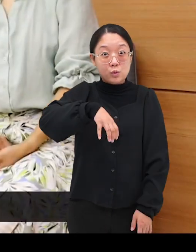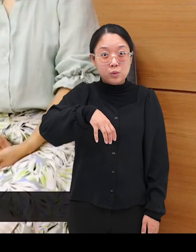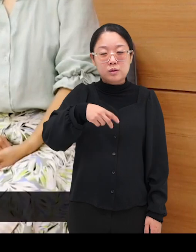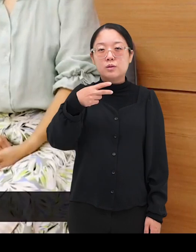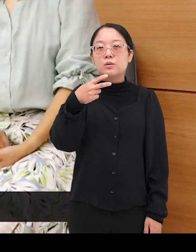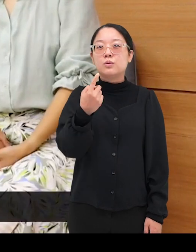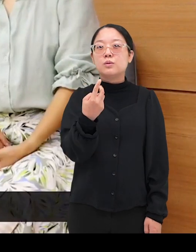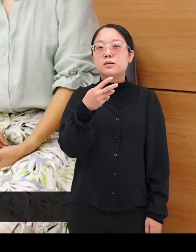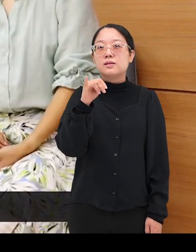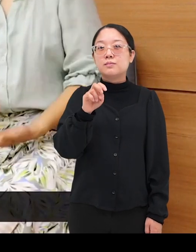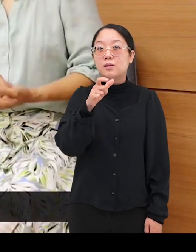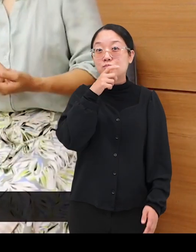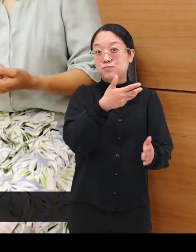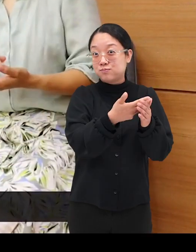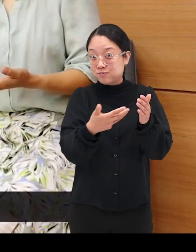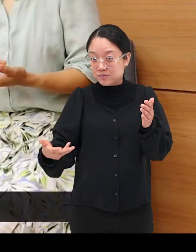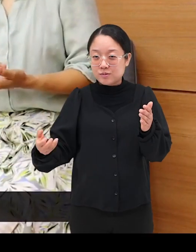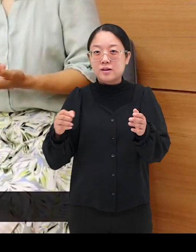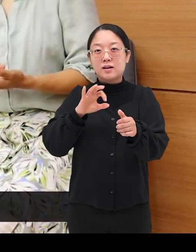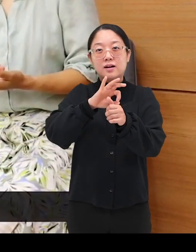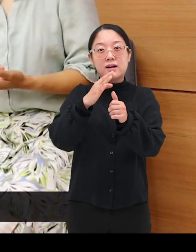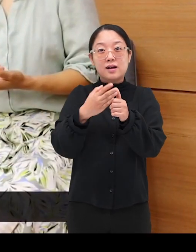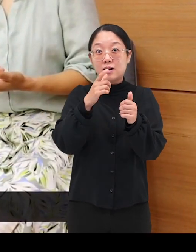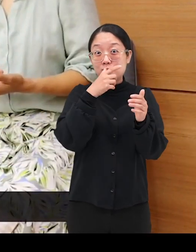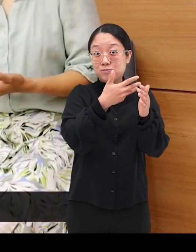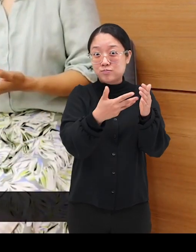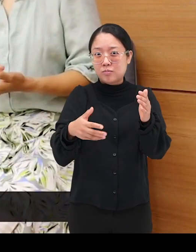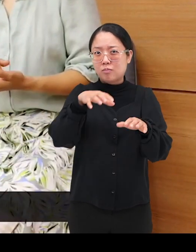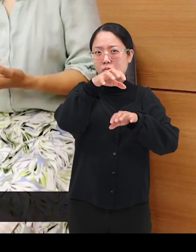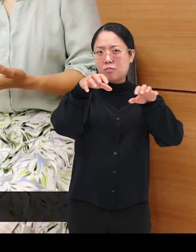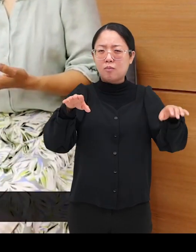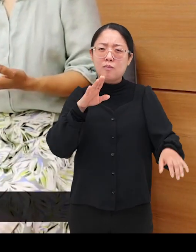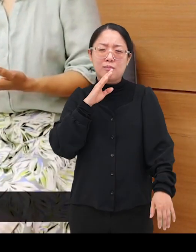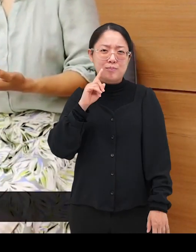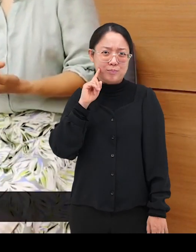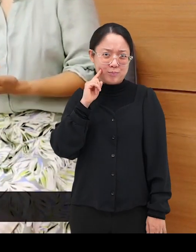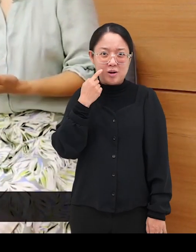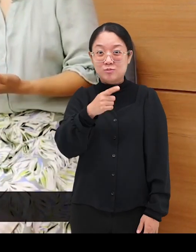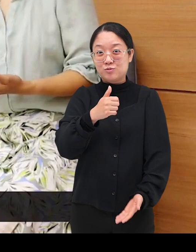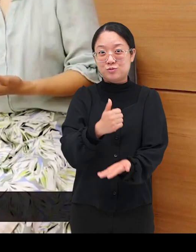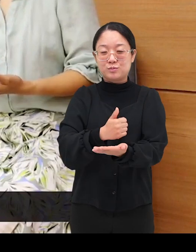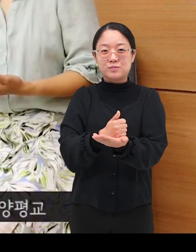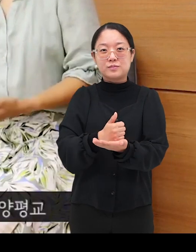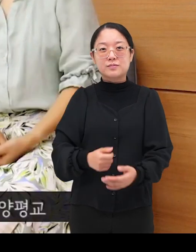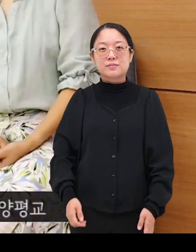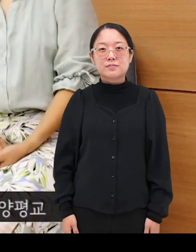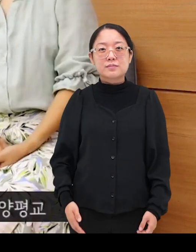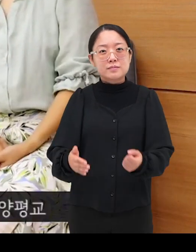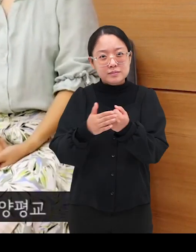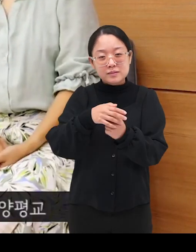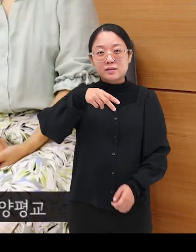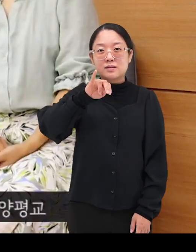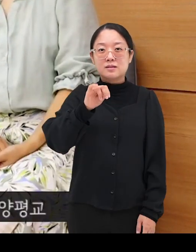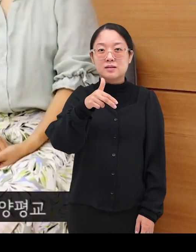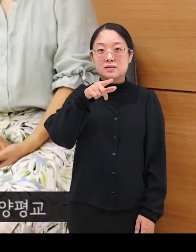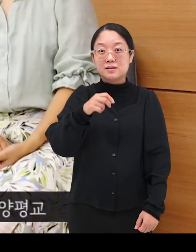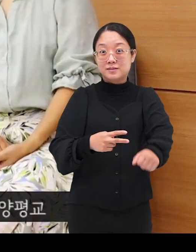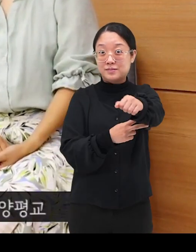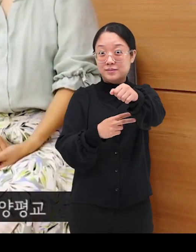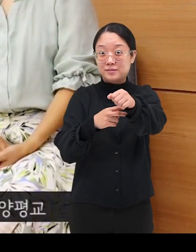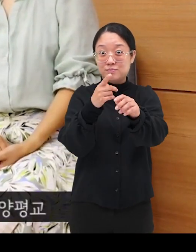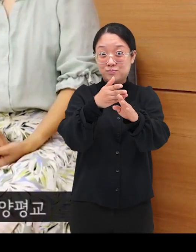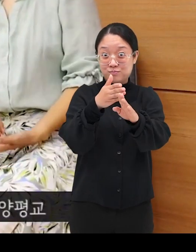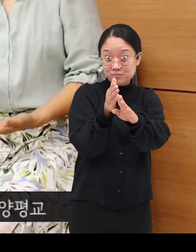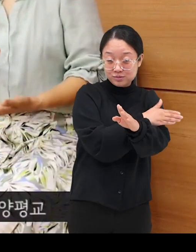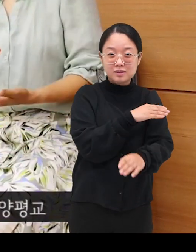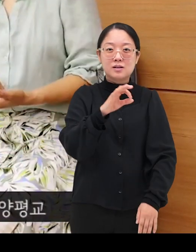코스가 저희가 안양천, 도림천하고 안양천이 코스가 너무 예뻐요. 그래서 신정교를